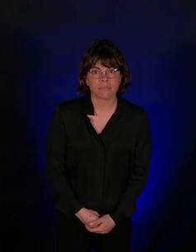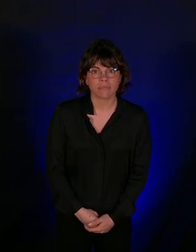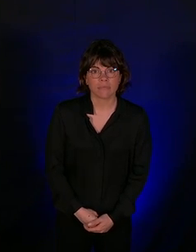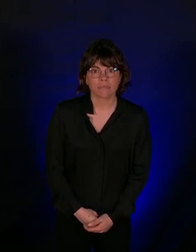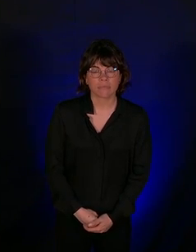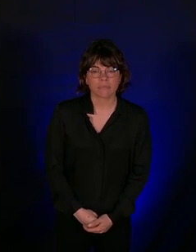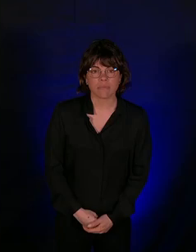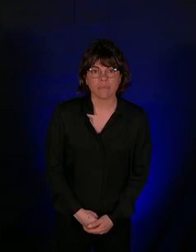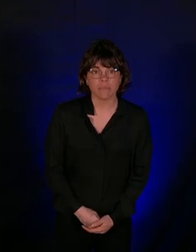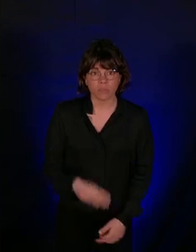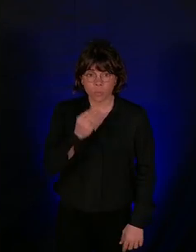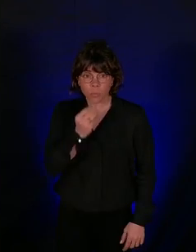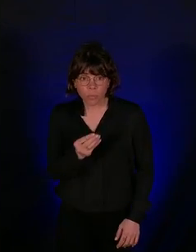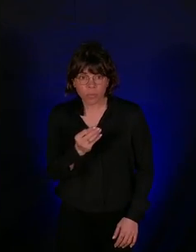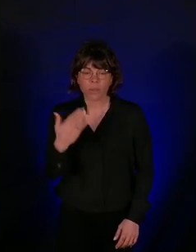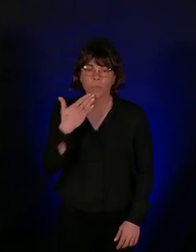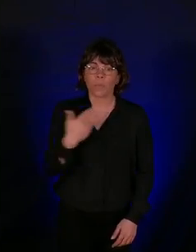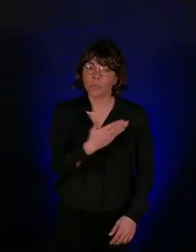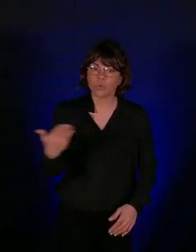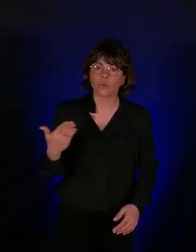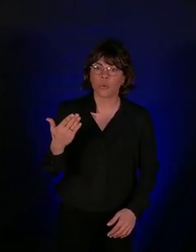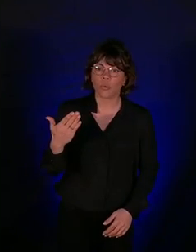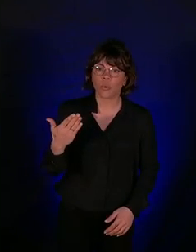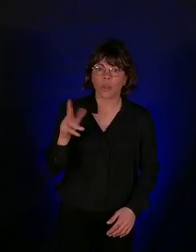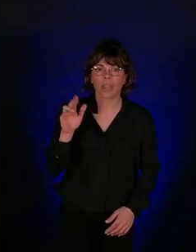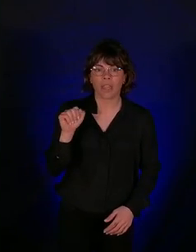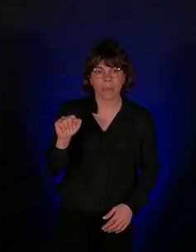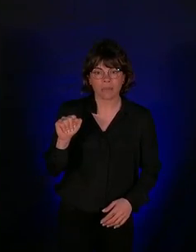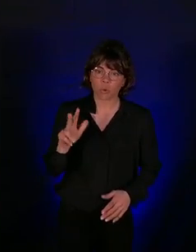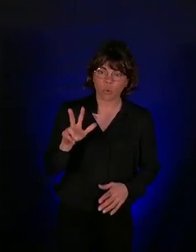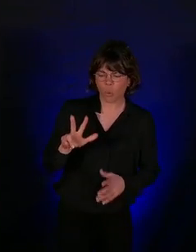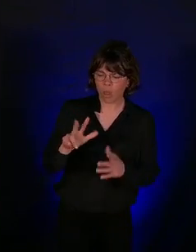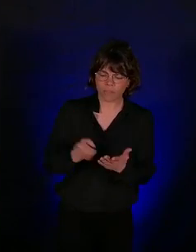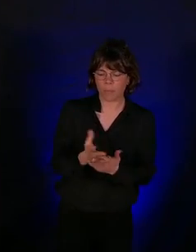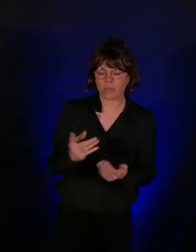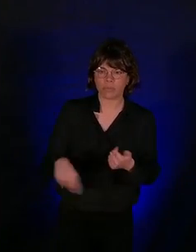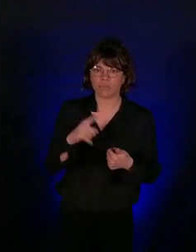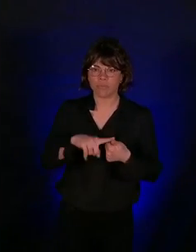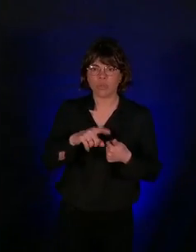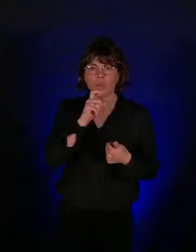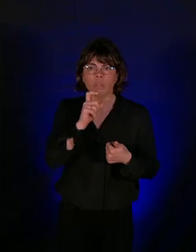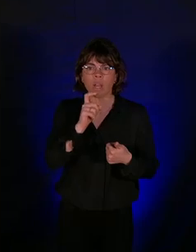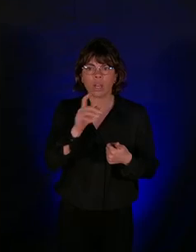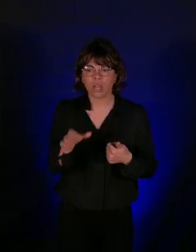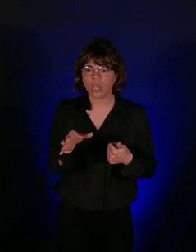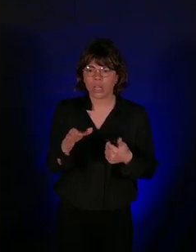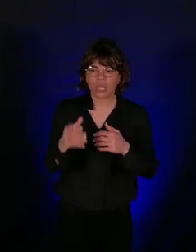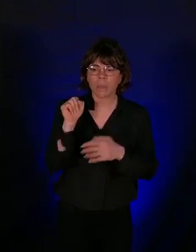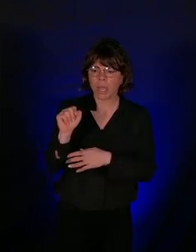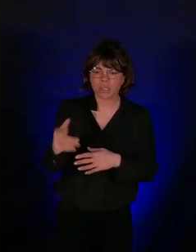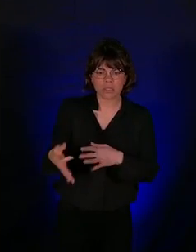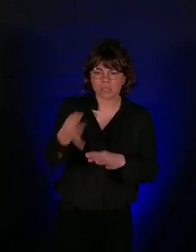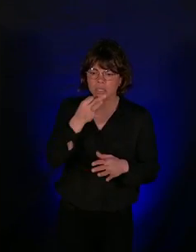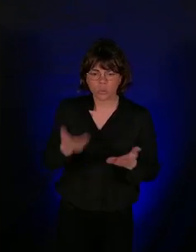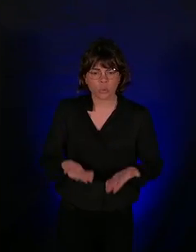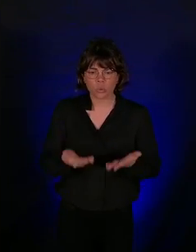4 c'est bon bonjour les camarades trois petites choses avant de commencer la première tout à l'heure il y a camarade qui av qui a